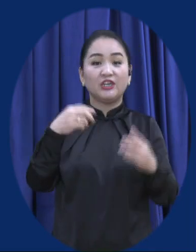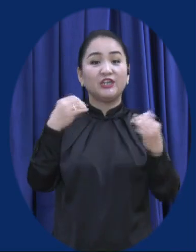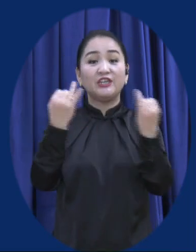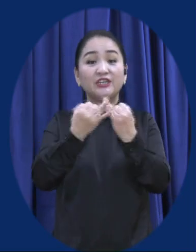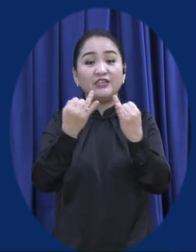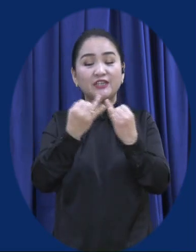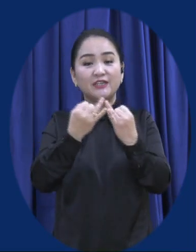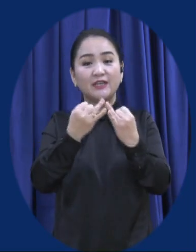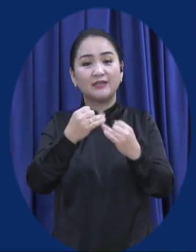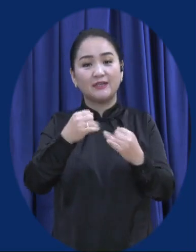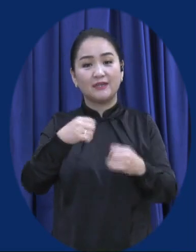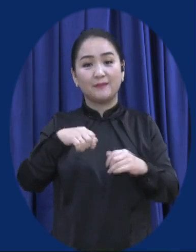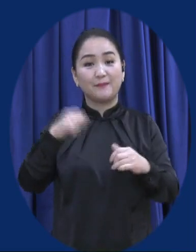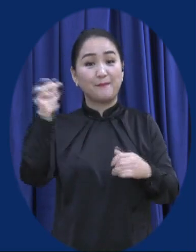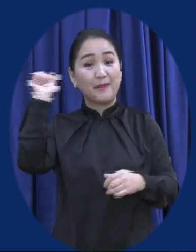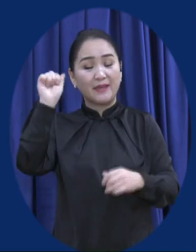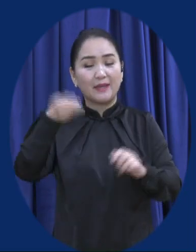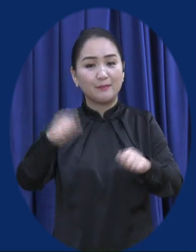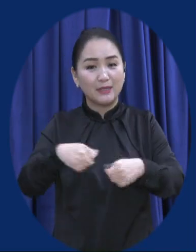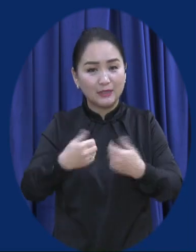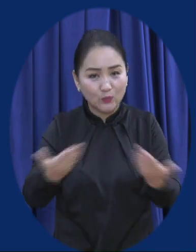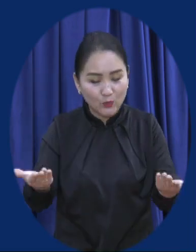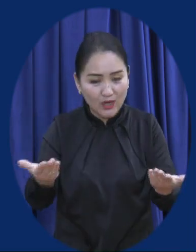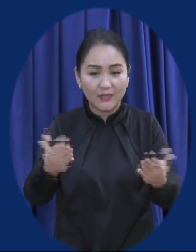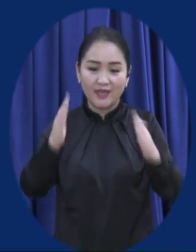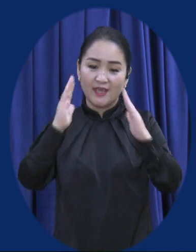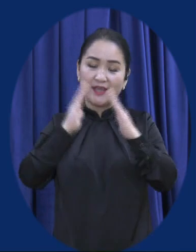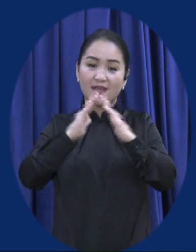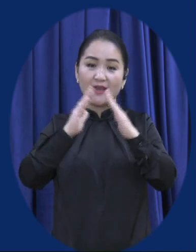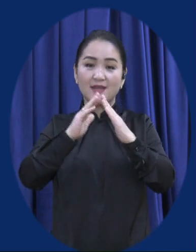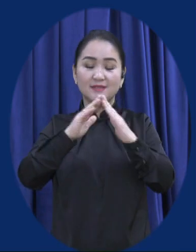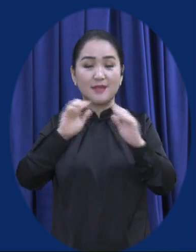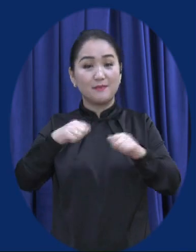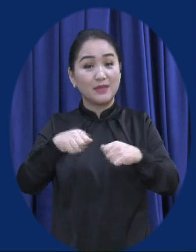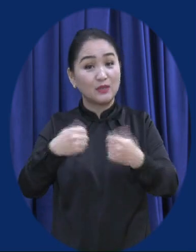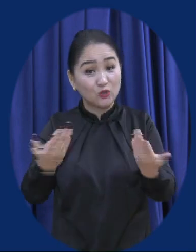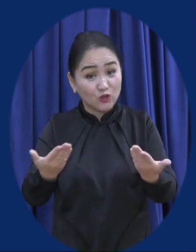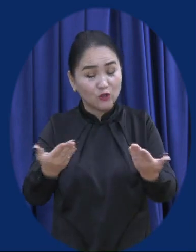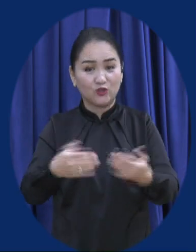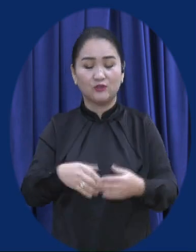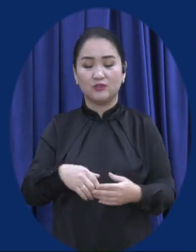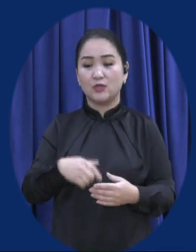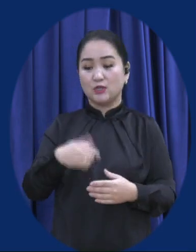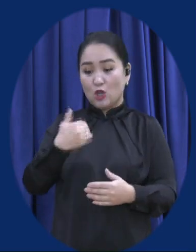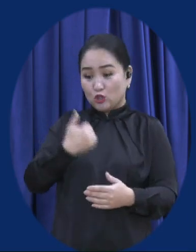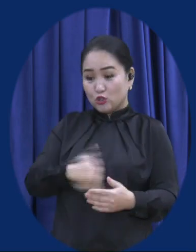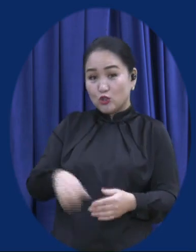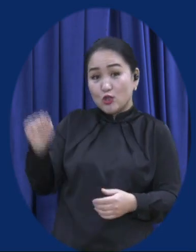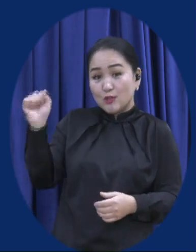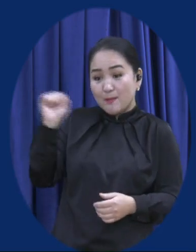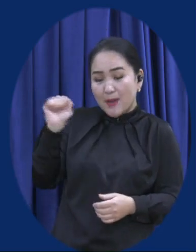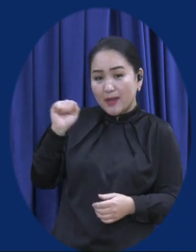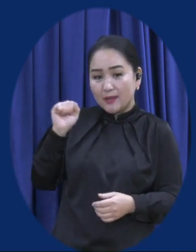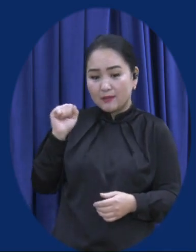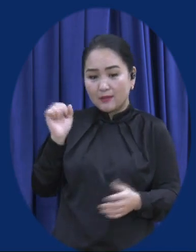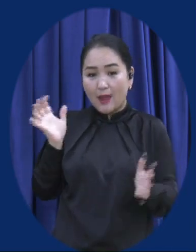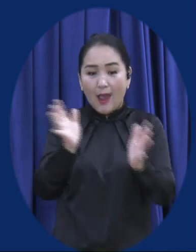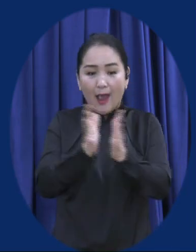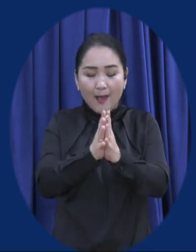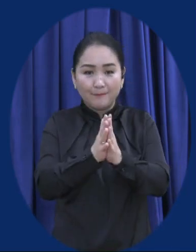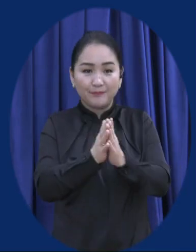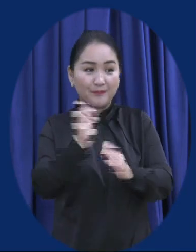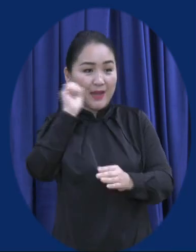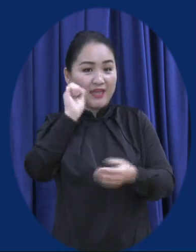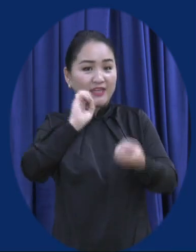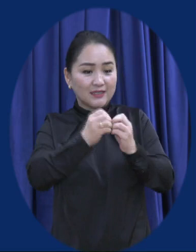бие биендээ одоо баярын мессеж илгээх. А тэгэхгүй бол бид нар төрсөн өдрийг одоо цуг тэмдэглэснээс болж ямар одоо